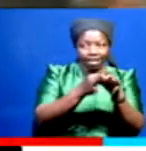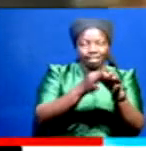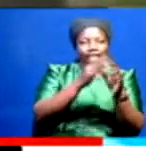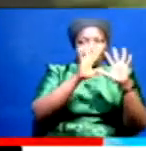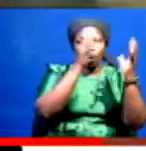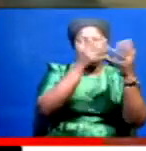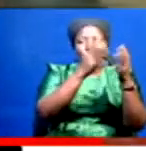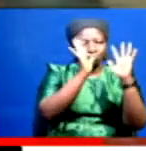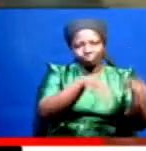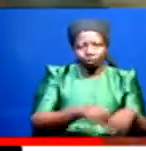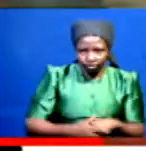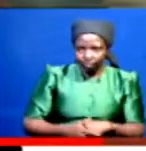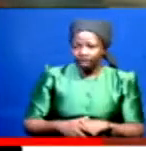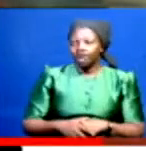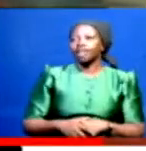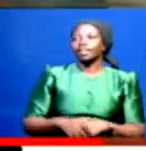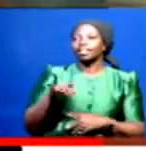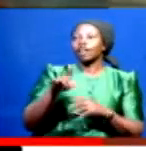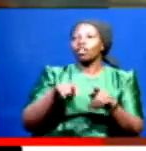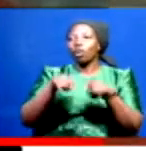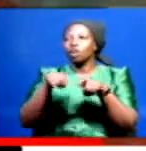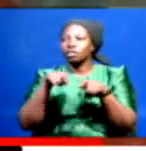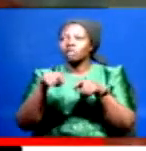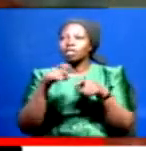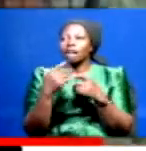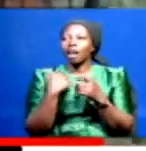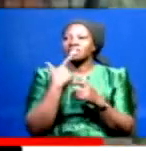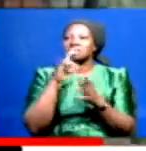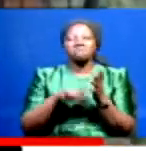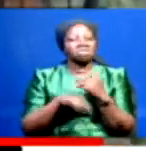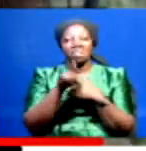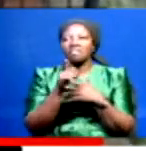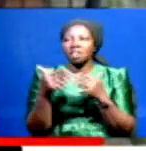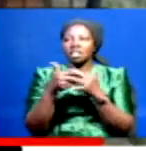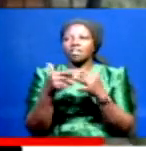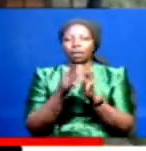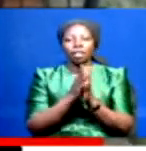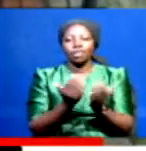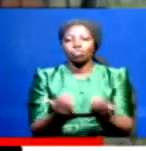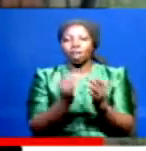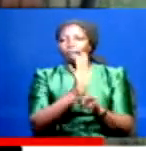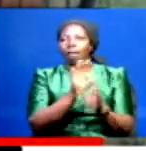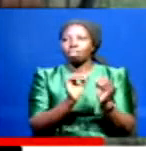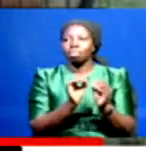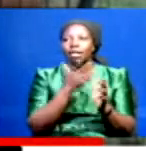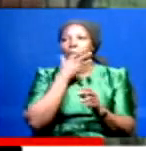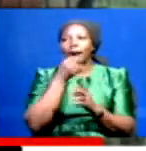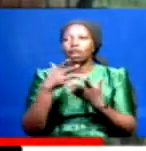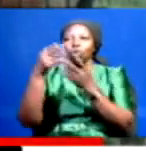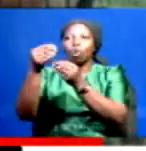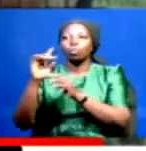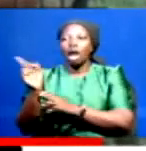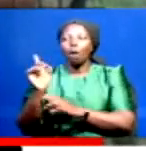who runs Good News International Ministries, has denied brainwashing Mutimba's children. anaenda yule mzee huko Nairobi